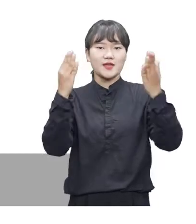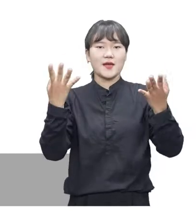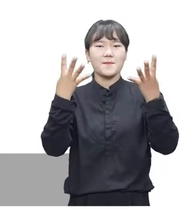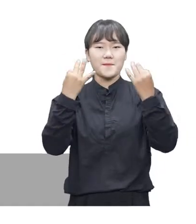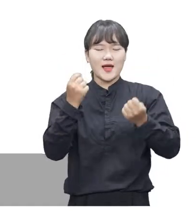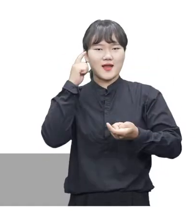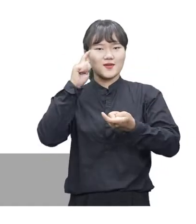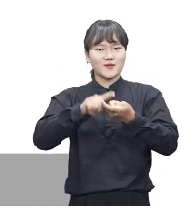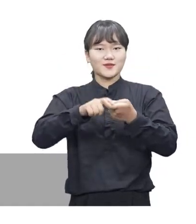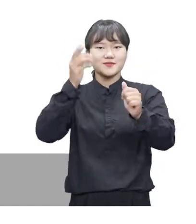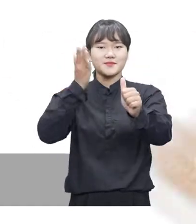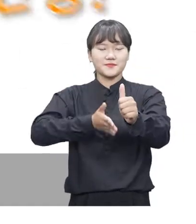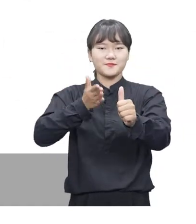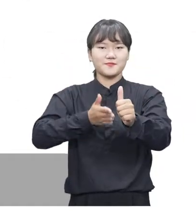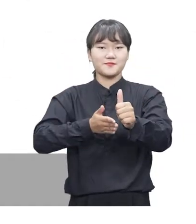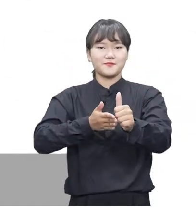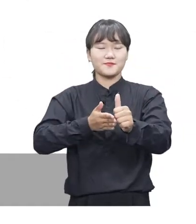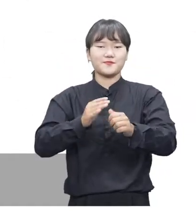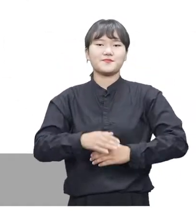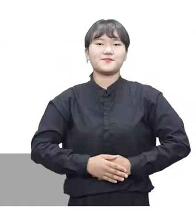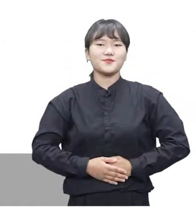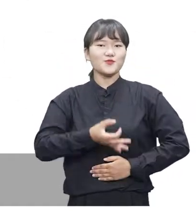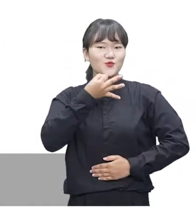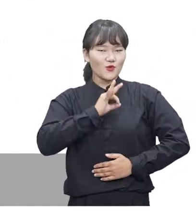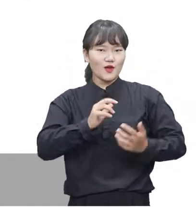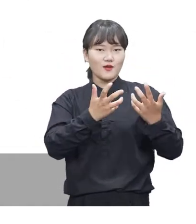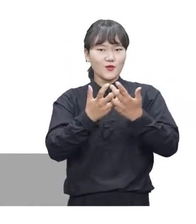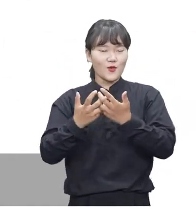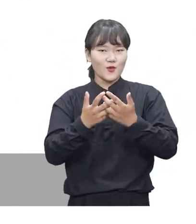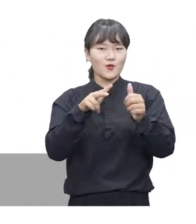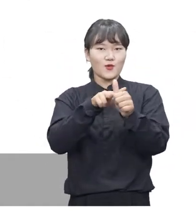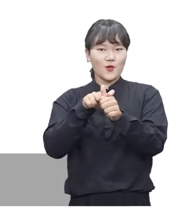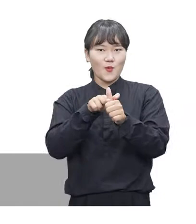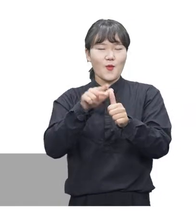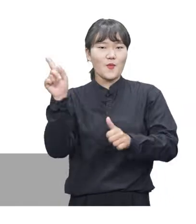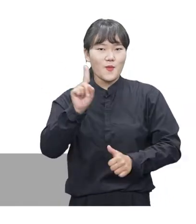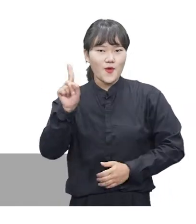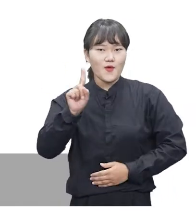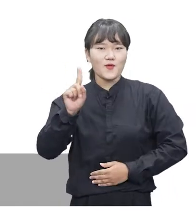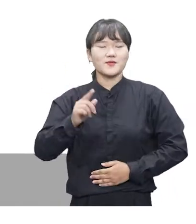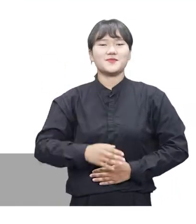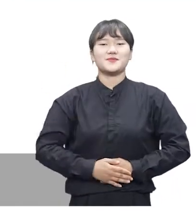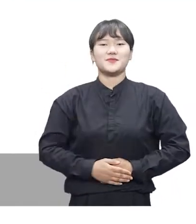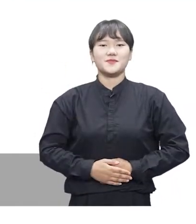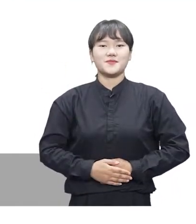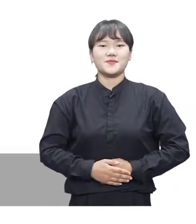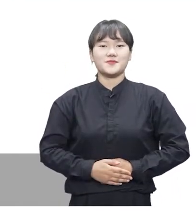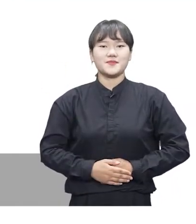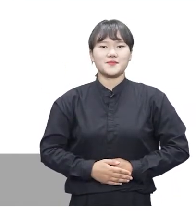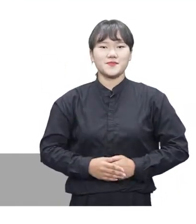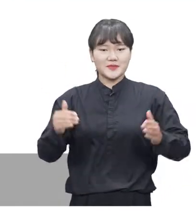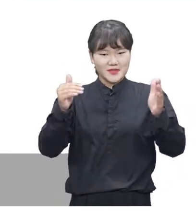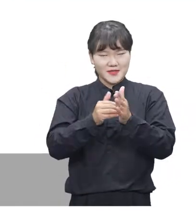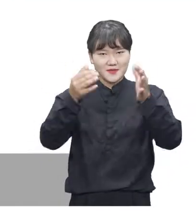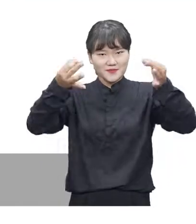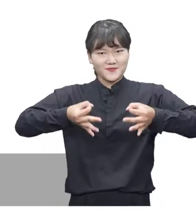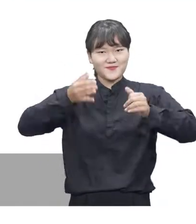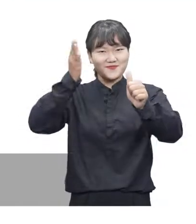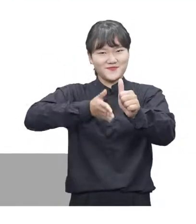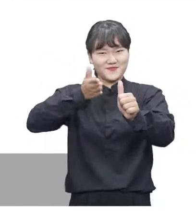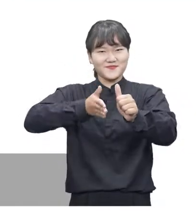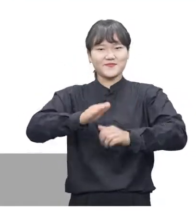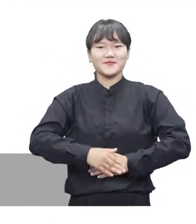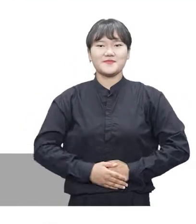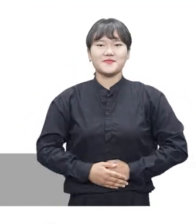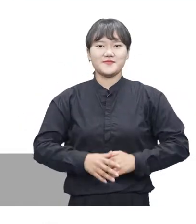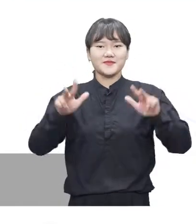관심 부탁드릴게요. 짧지만 알찬 3분 한양, 이번 주에도 알짜배기로만 준비했습니다. 끝까지 봐주실 거죠? 끄면 안